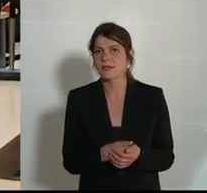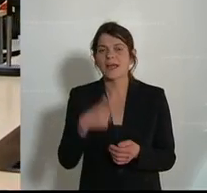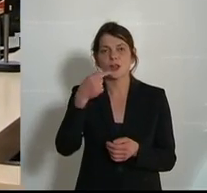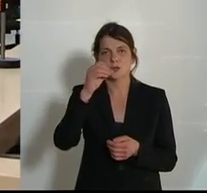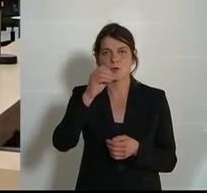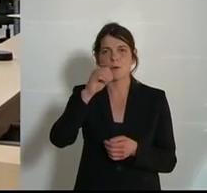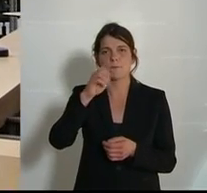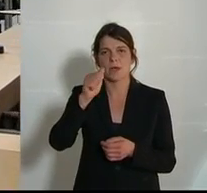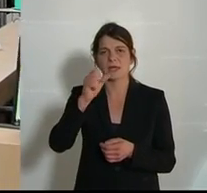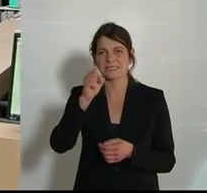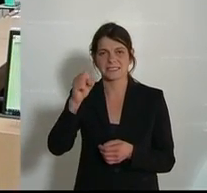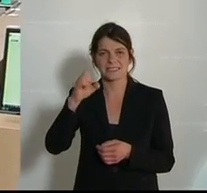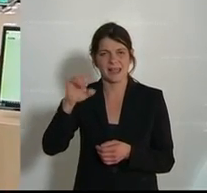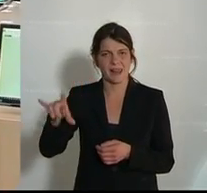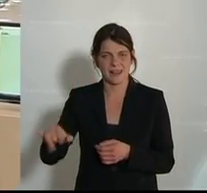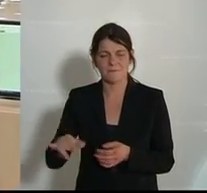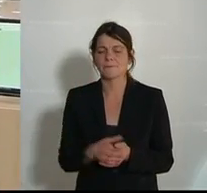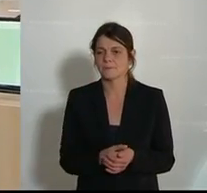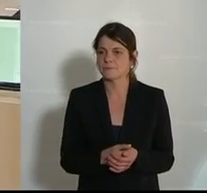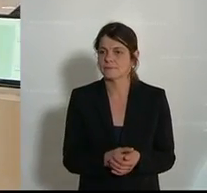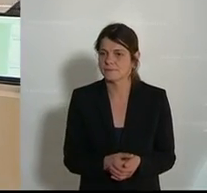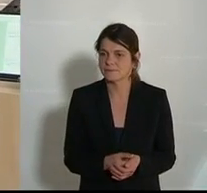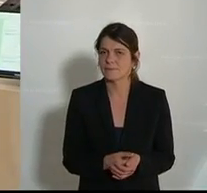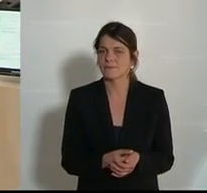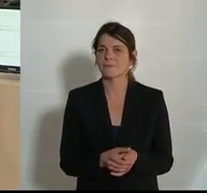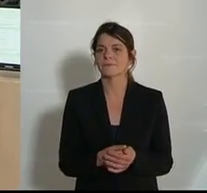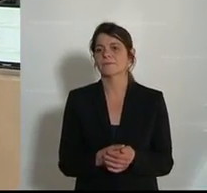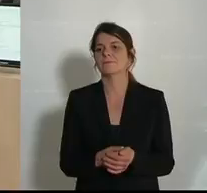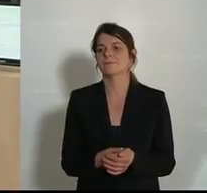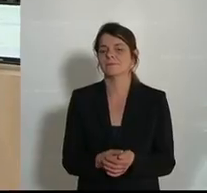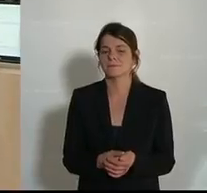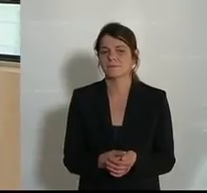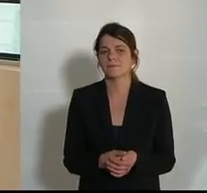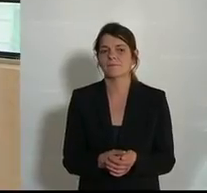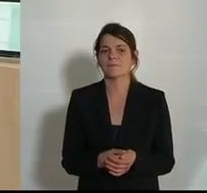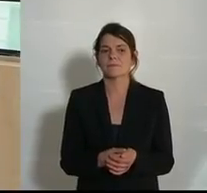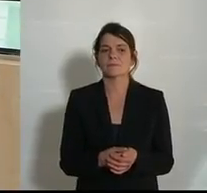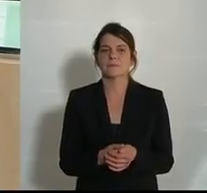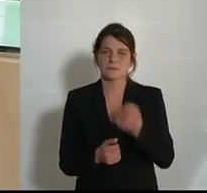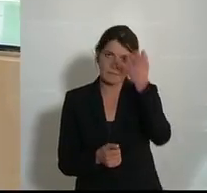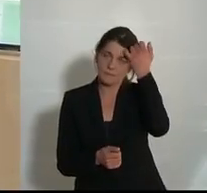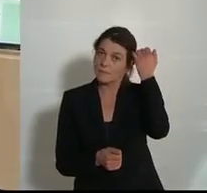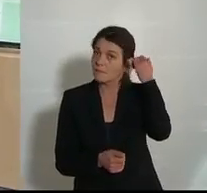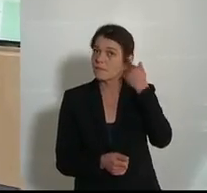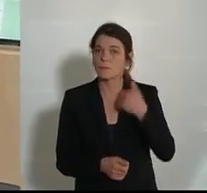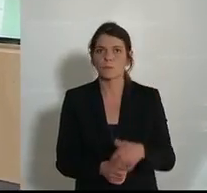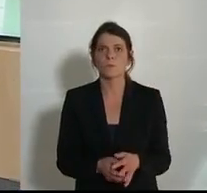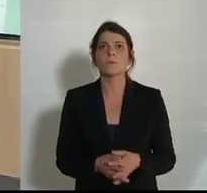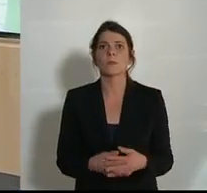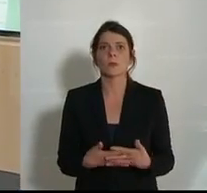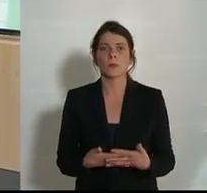und letzte Rednerin zu diesen Rechnungshofberichten, Nina Tomaselli von den Grünen.